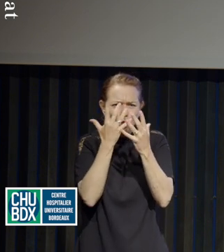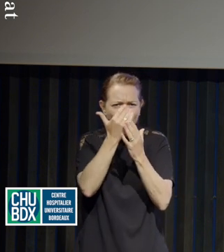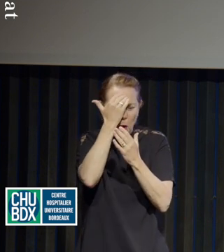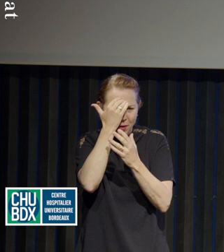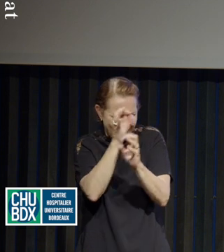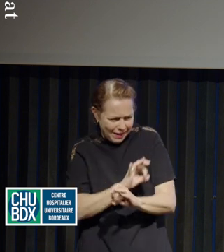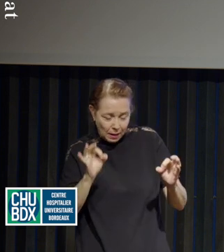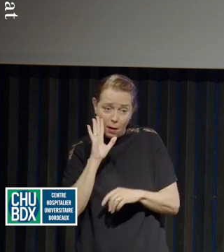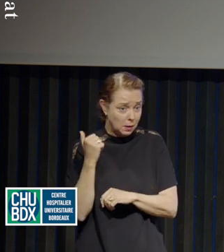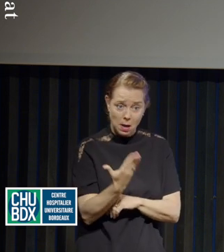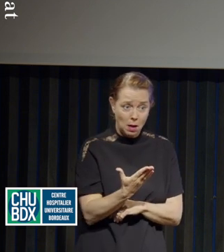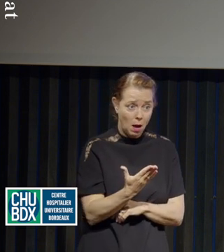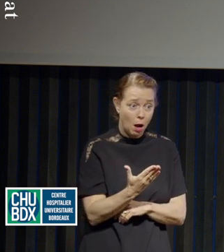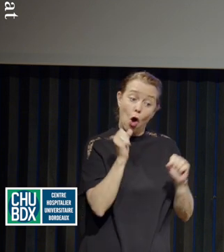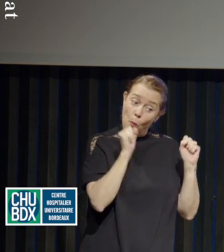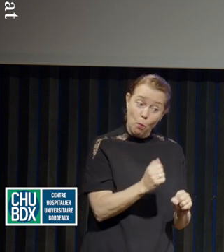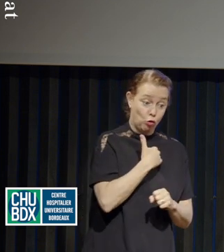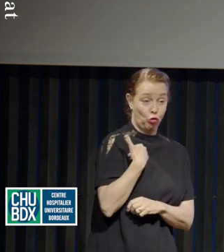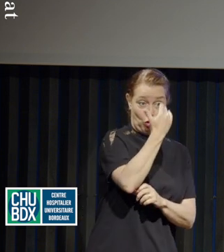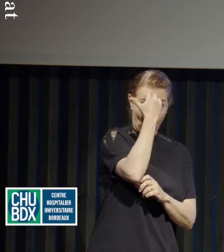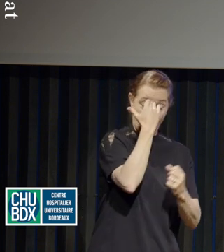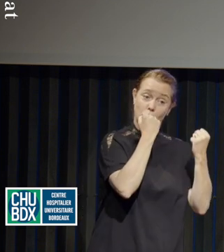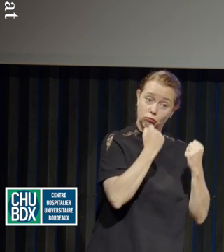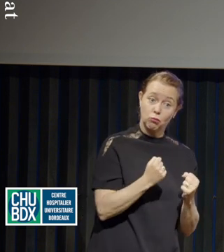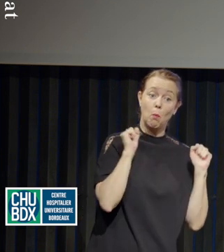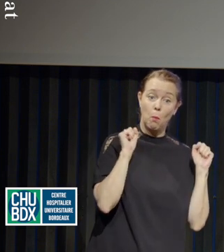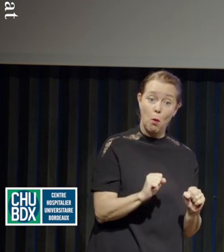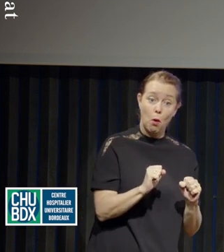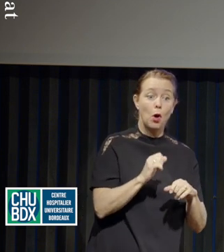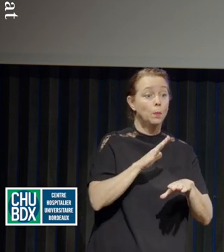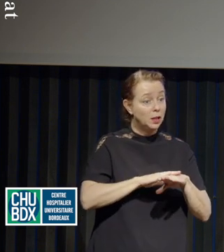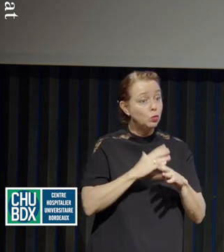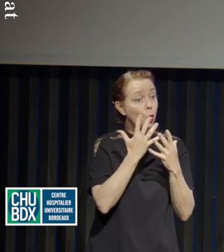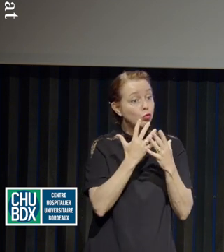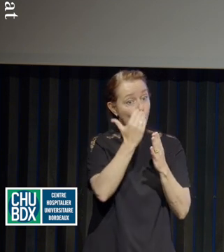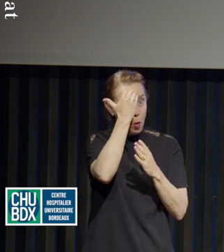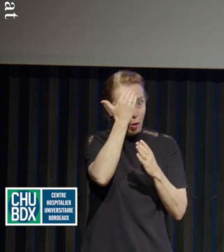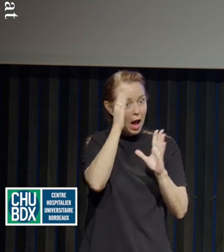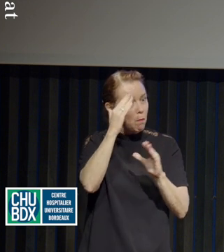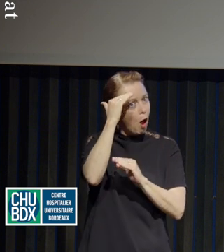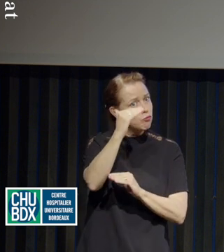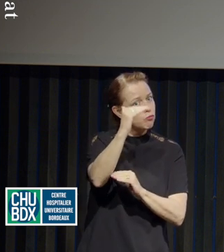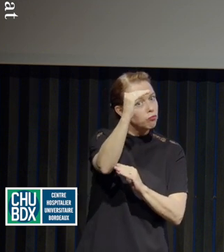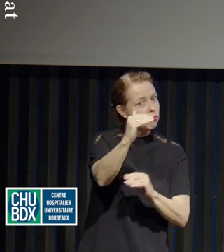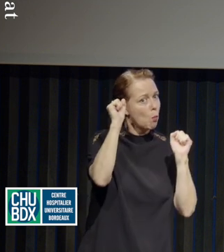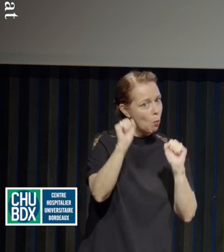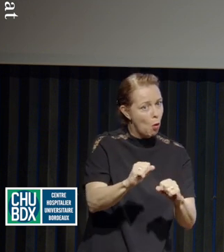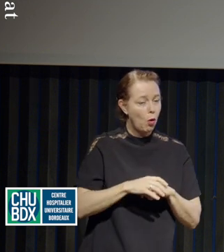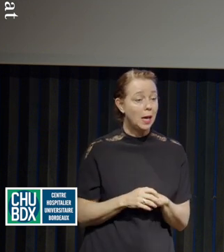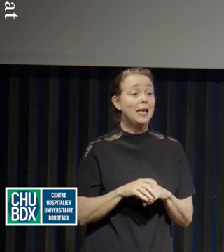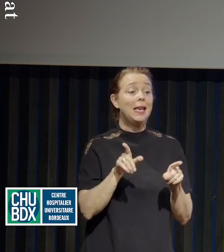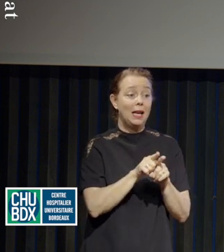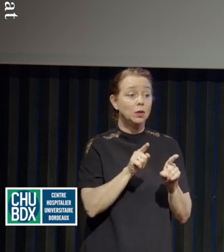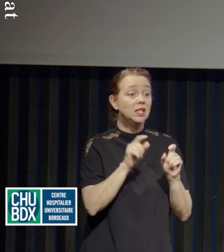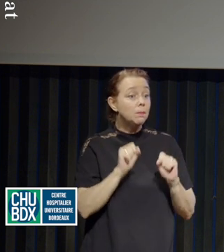qu'on peut aussi avoir une bonne santé mentale alors qu'on présente un trouble mental bien équilibré et qu'on peut avoir une santé